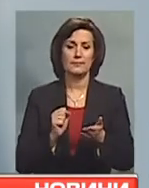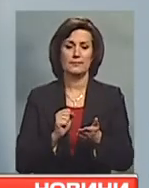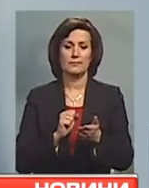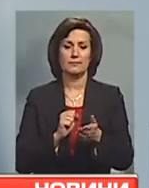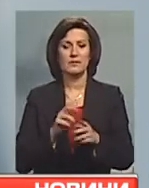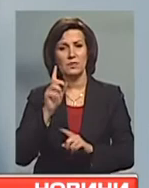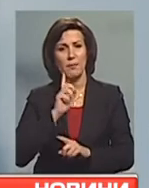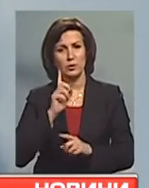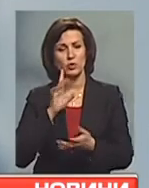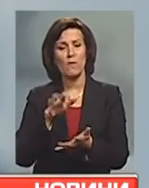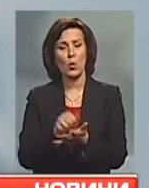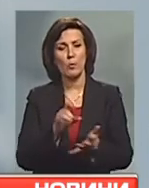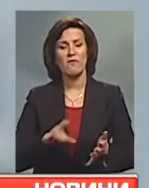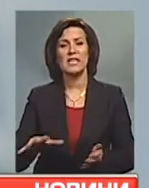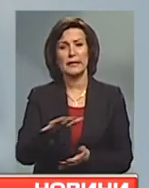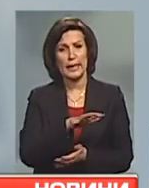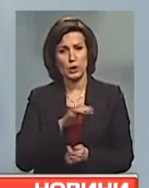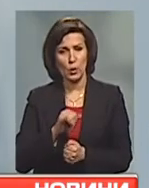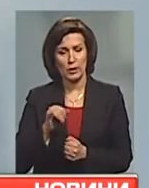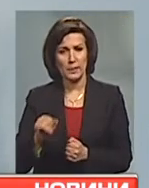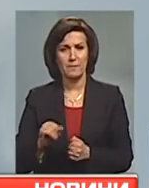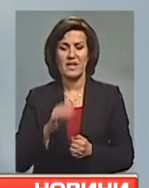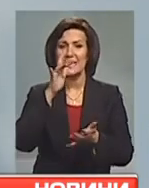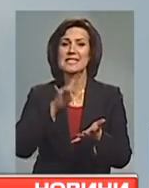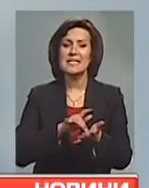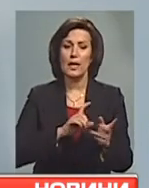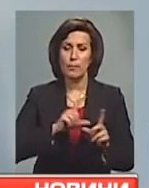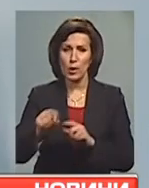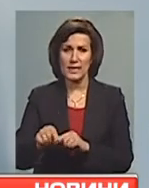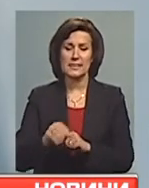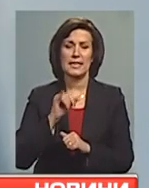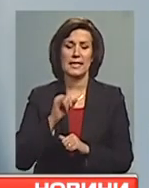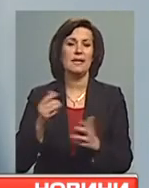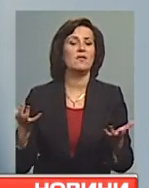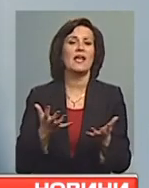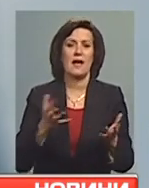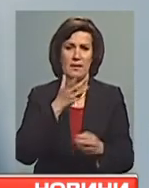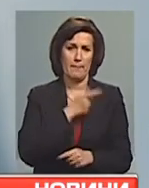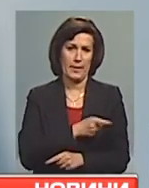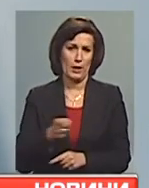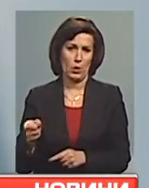з тимчасово окупованої території, ціль поїздки і на який період ми туди їдемо.